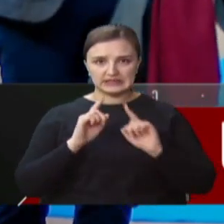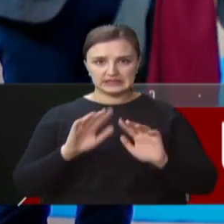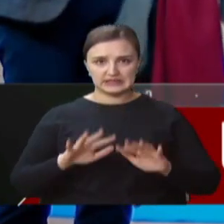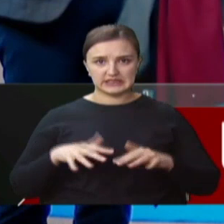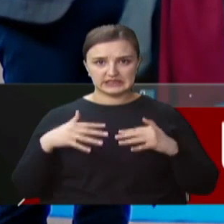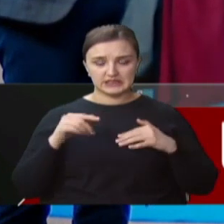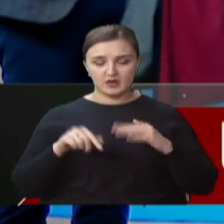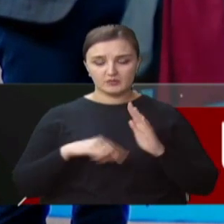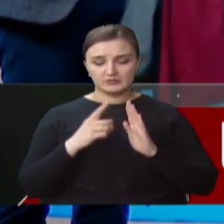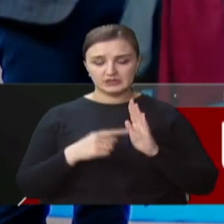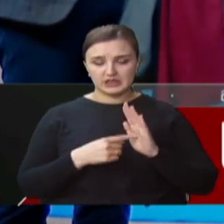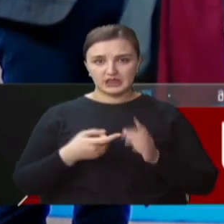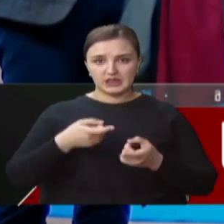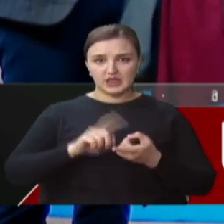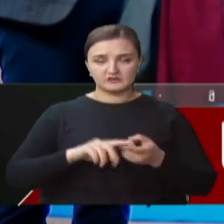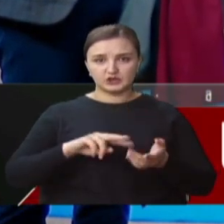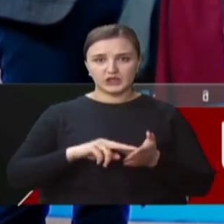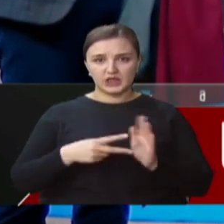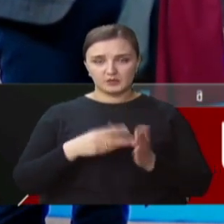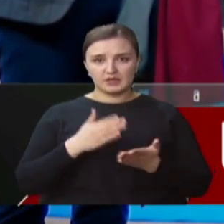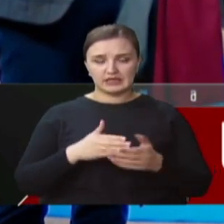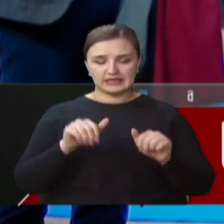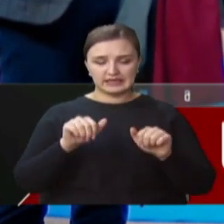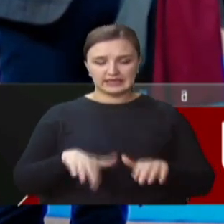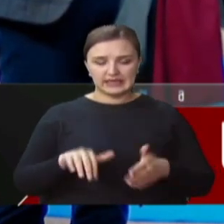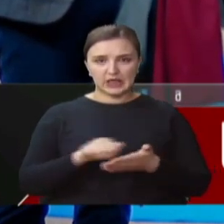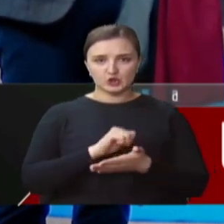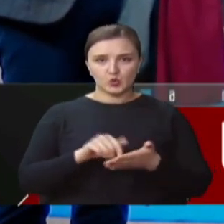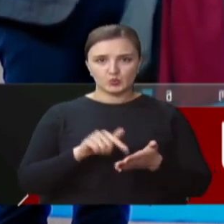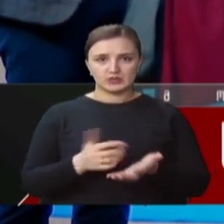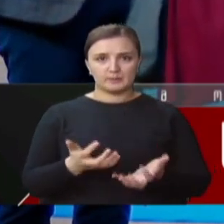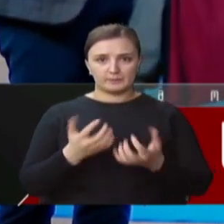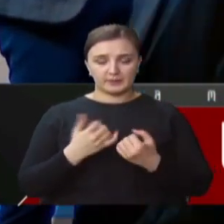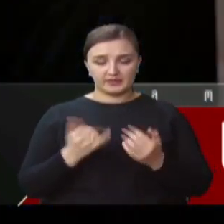da, istorie de am sakit când a capșire, da, gmileri, rezoluții smireba, sesia trei